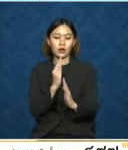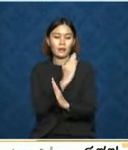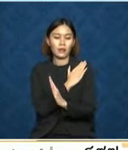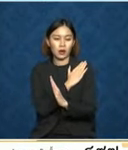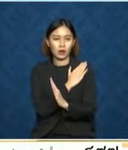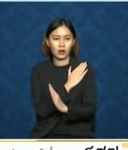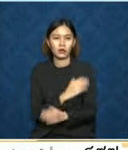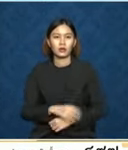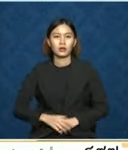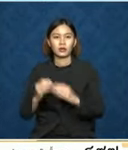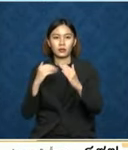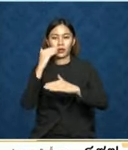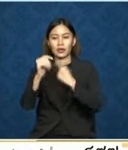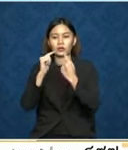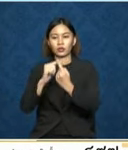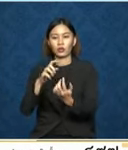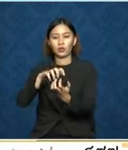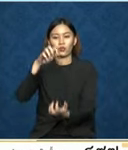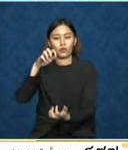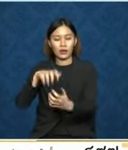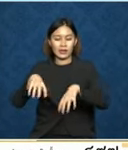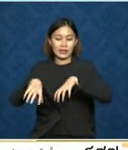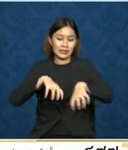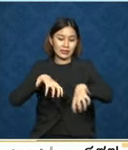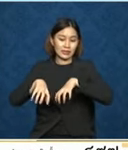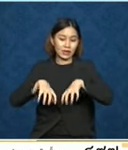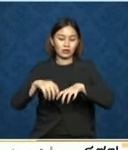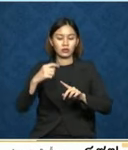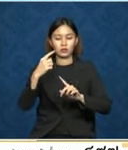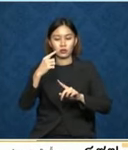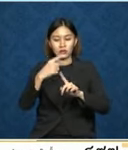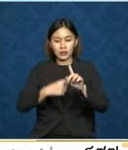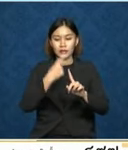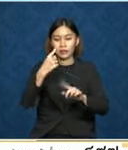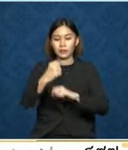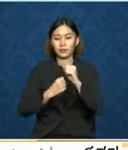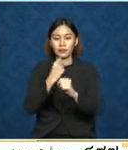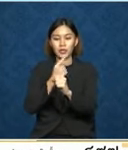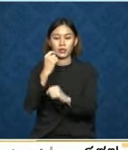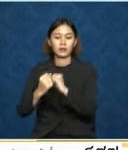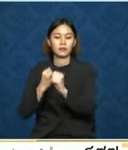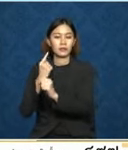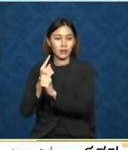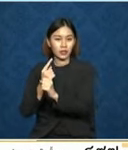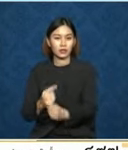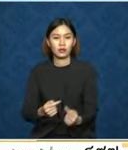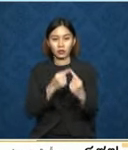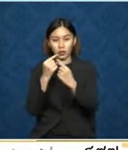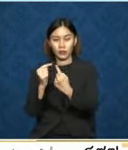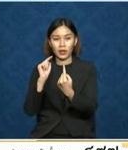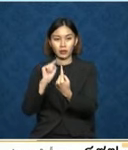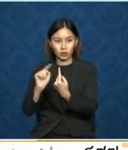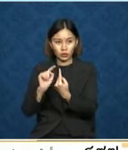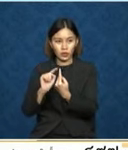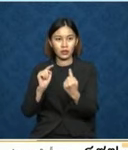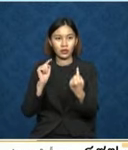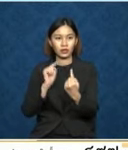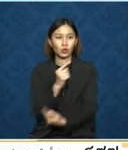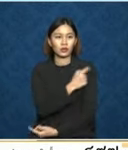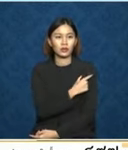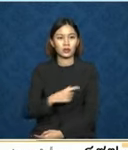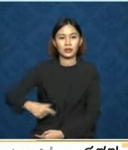สมโภชเมืองพิจิตรจัดขึ้นทุกเอ่อเดือนมกราคมของทุกปีงานต่อไปคือพิธีบวงสรวงพระเจ้าเสือ